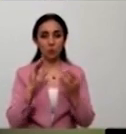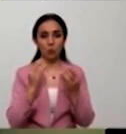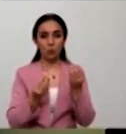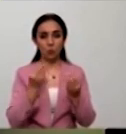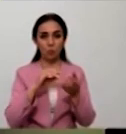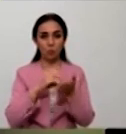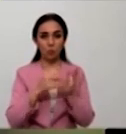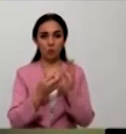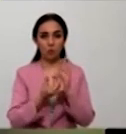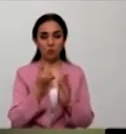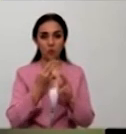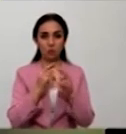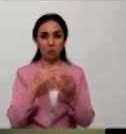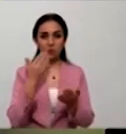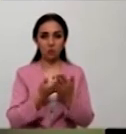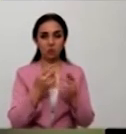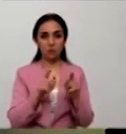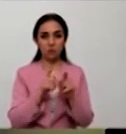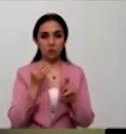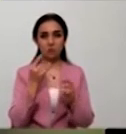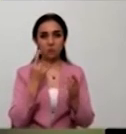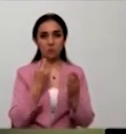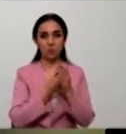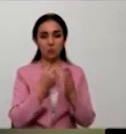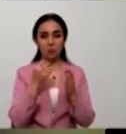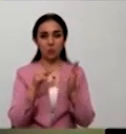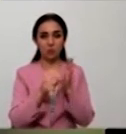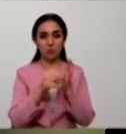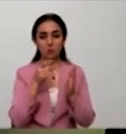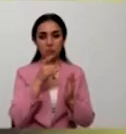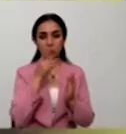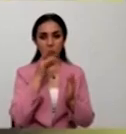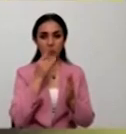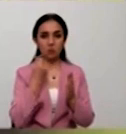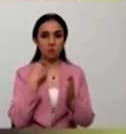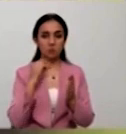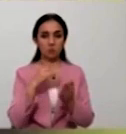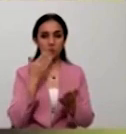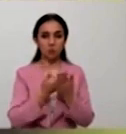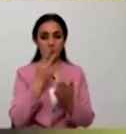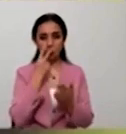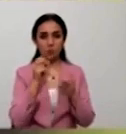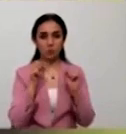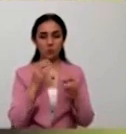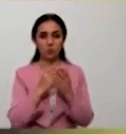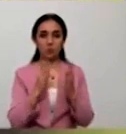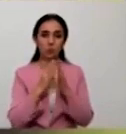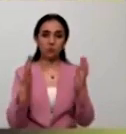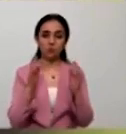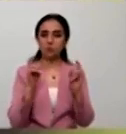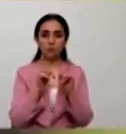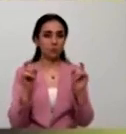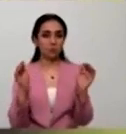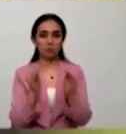olamiz va uni tashlaganimizda biz demak 1'dan 6'gacha bo'lgan ixtiyoriy son tushganini ko'rishimiz mumkin. Undan katta ham bo'lmaydi,